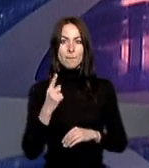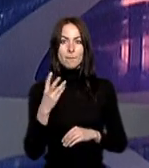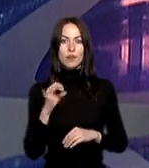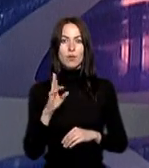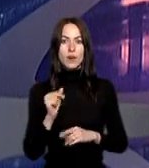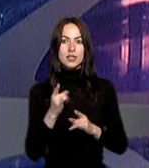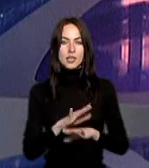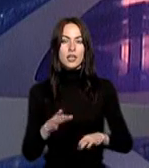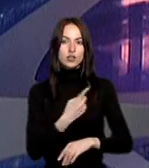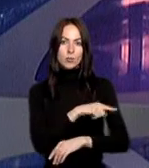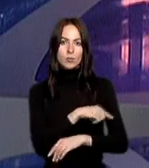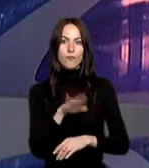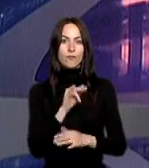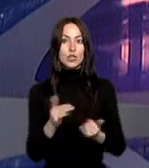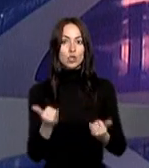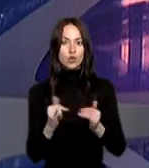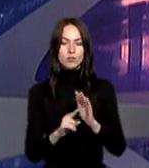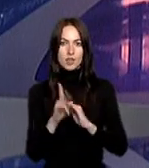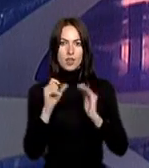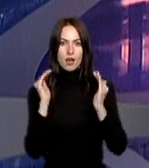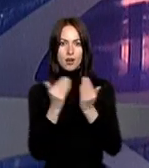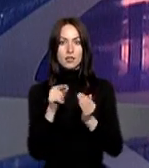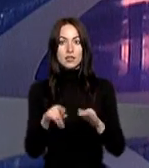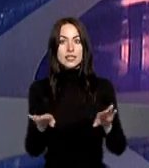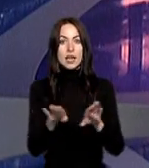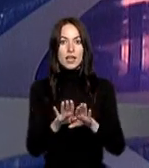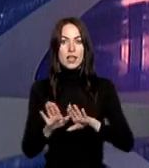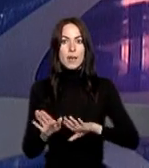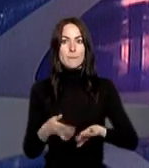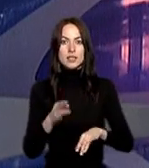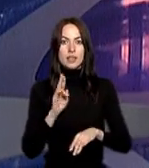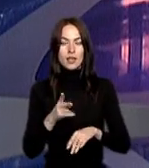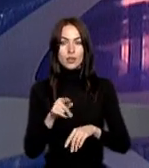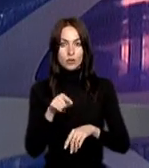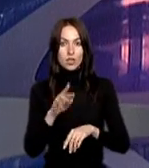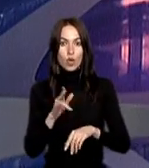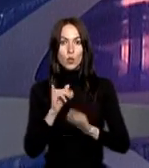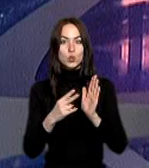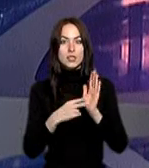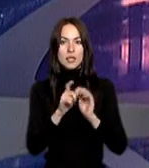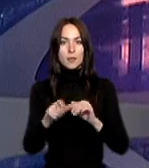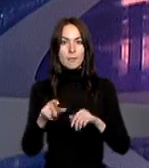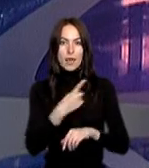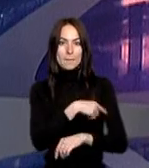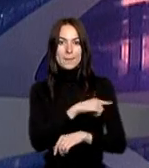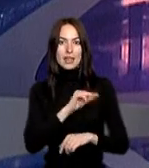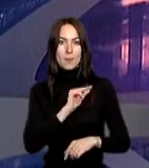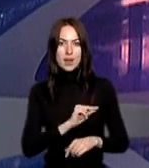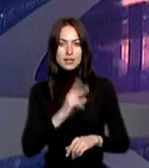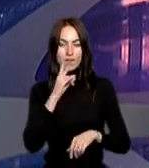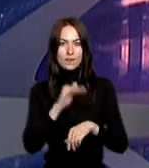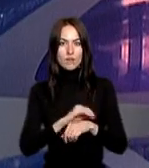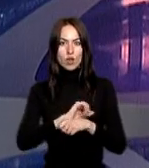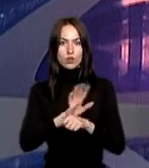Первомайська дитяча поліклініка відсьогодні на карантині. Її закрили після того, як у 7 медпрацівників виявили коронавірус. Стан цих хворих